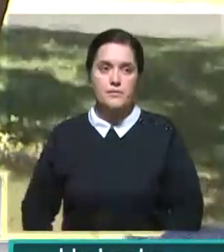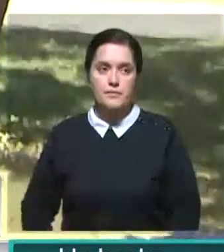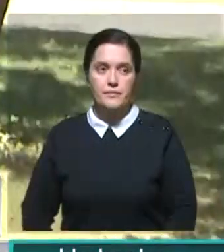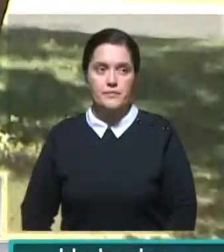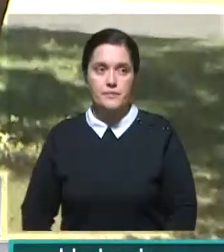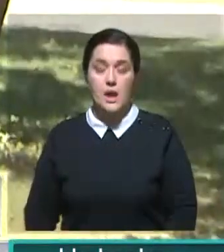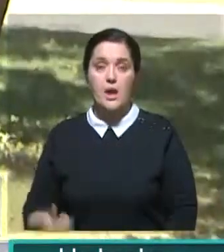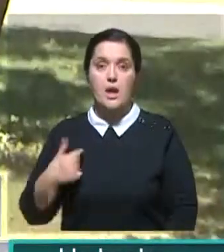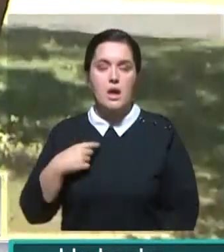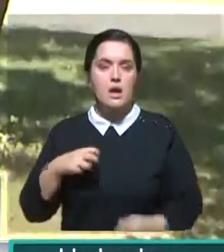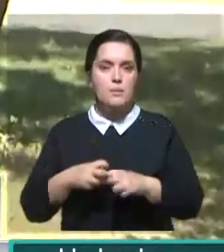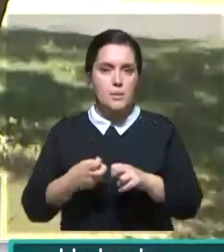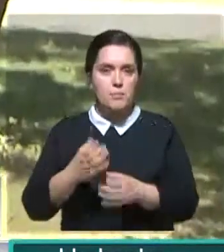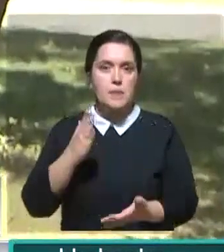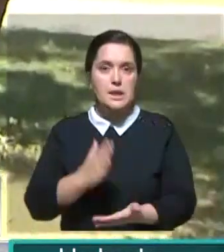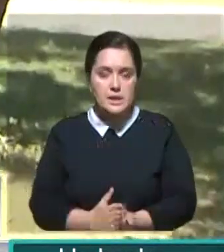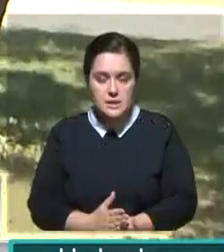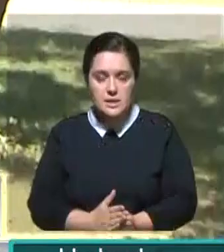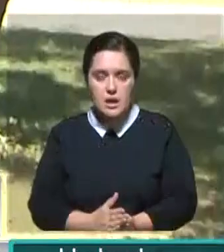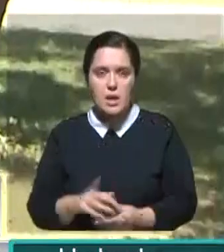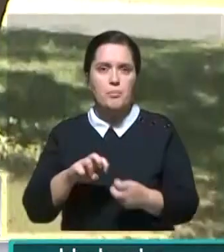сегодняшний день проблемно? Проблемно в том, что